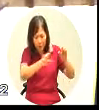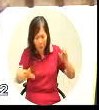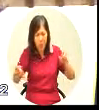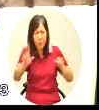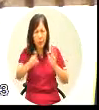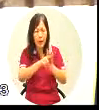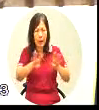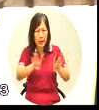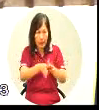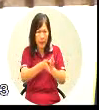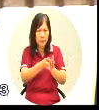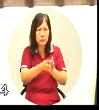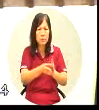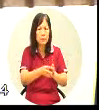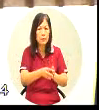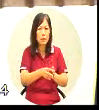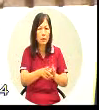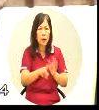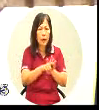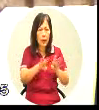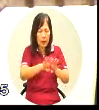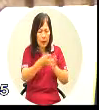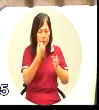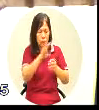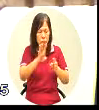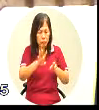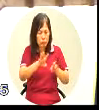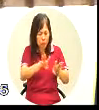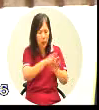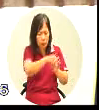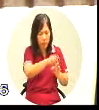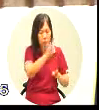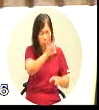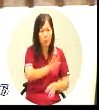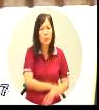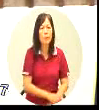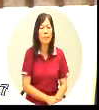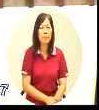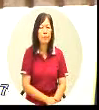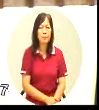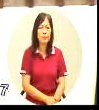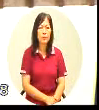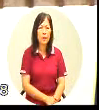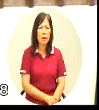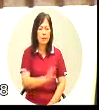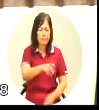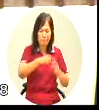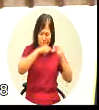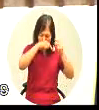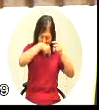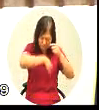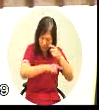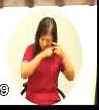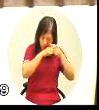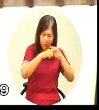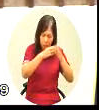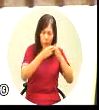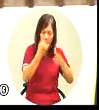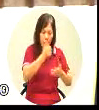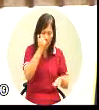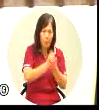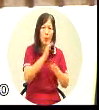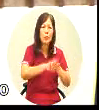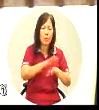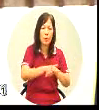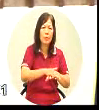始的一个滑动的一个起始点，我想这都要做更深的研究才能找到原因。不过